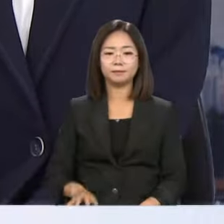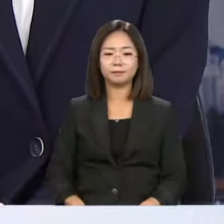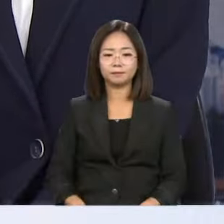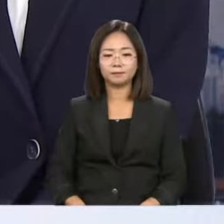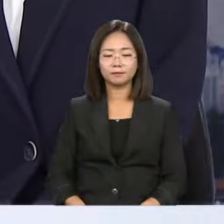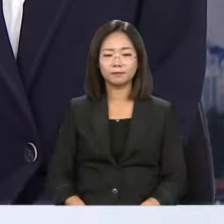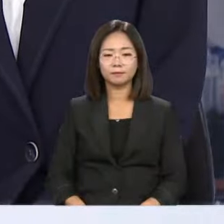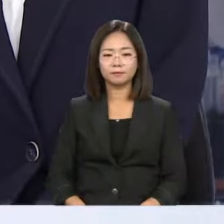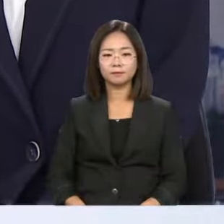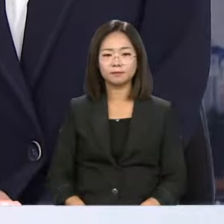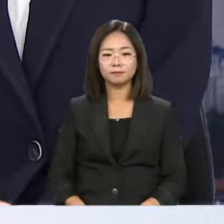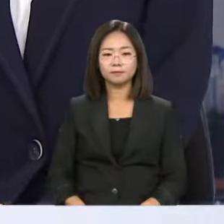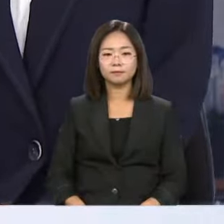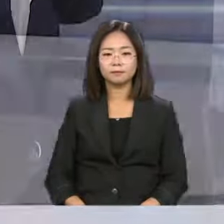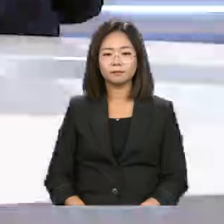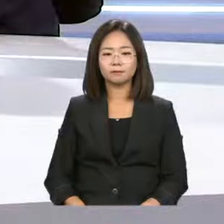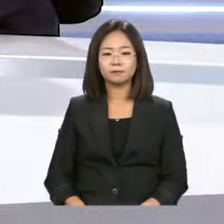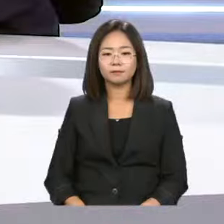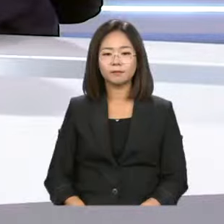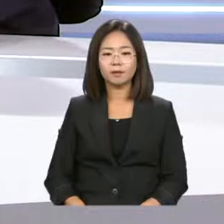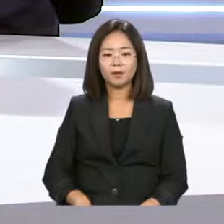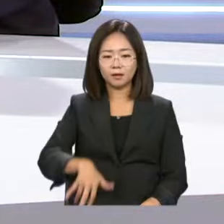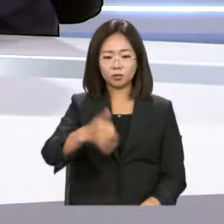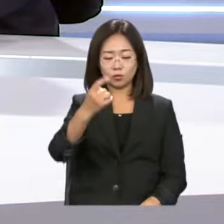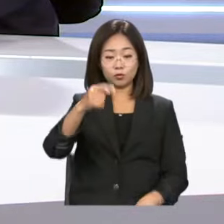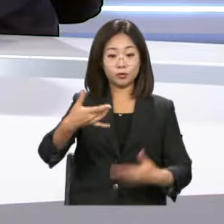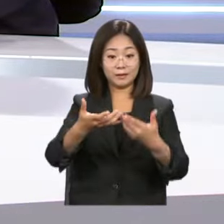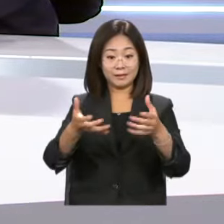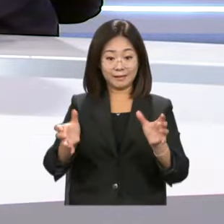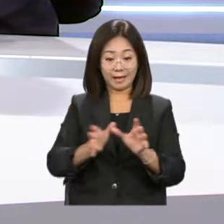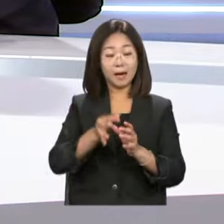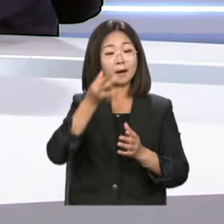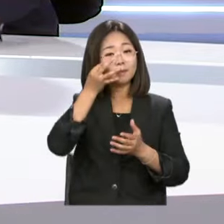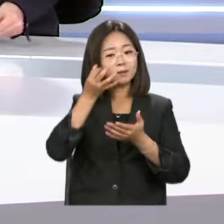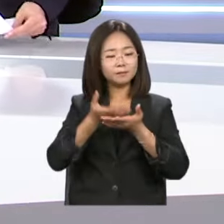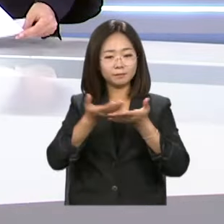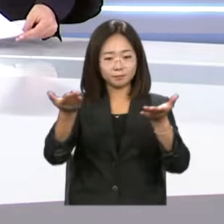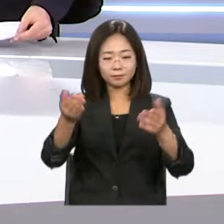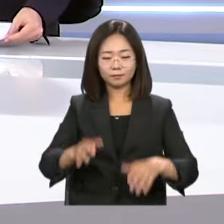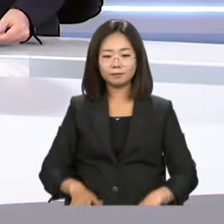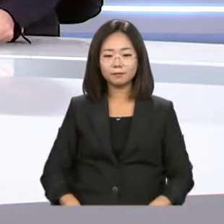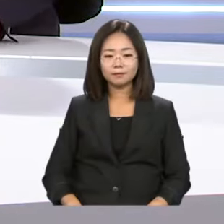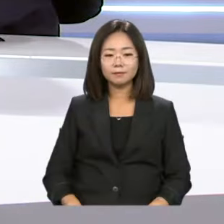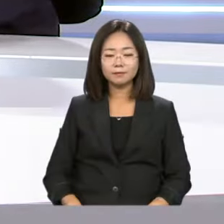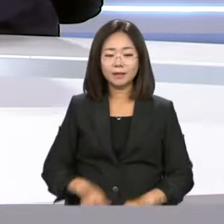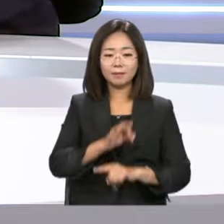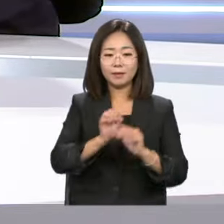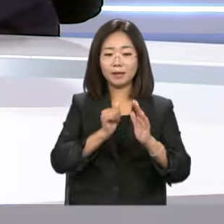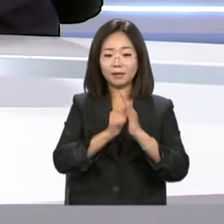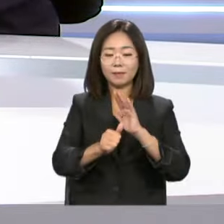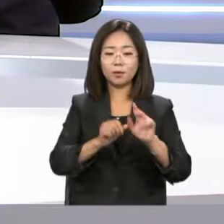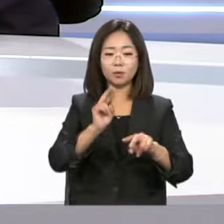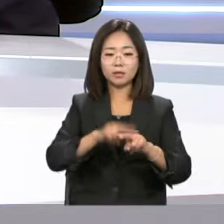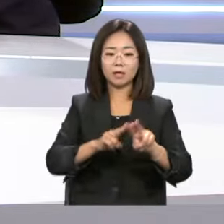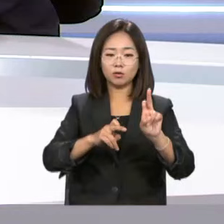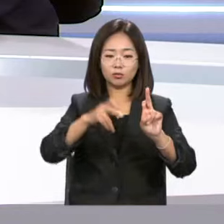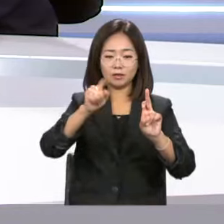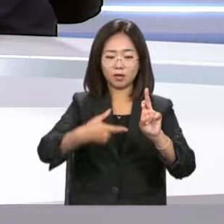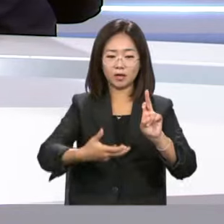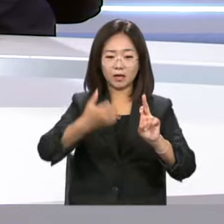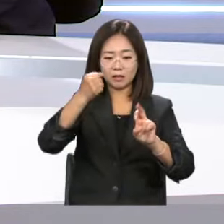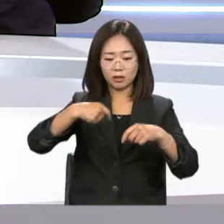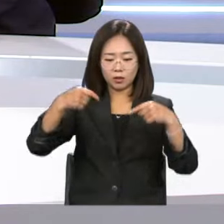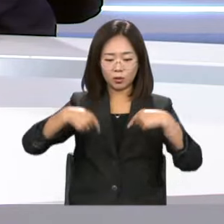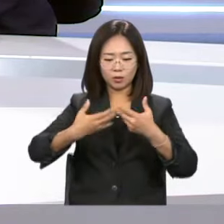나오고 있는게 사실입니다네 이번에는 조국 혁신당 이야기 한번 해보겠습니다 비례대표로 12석을 확보를 했는데이